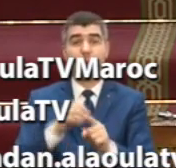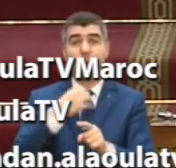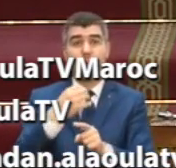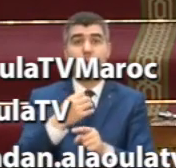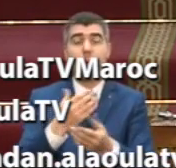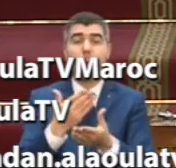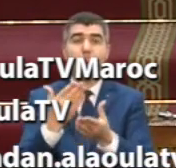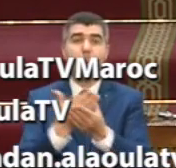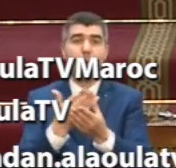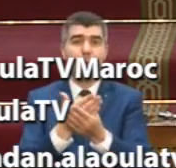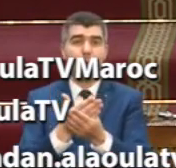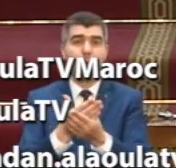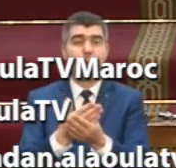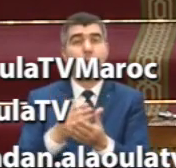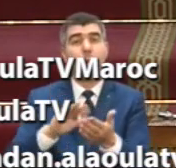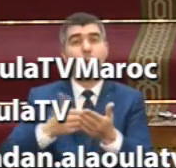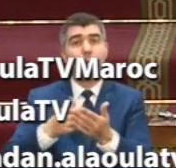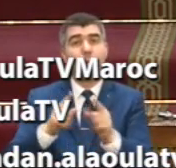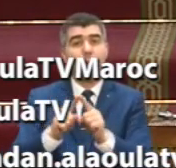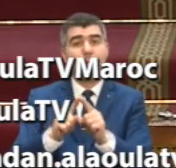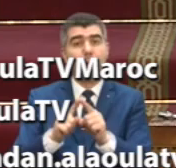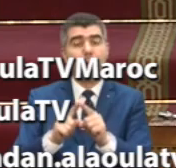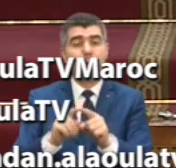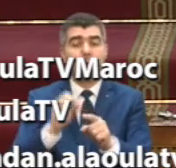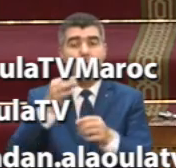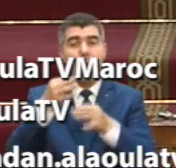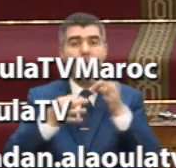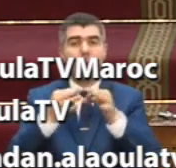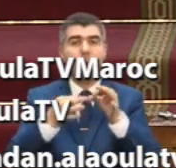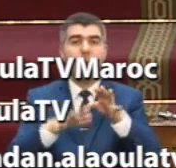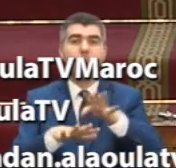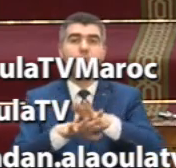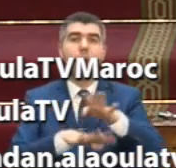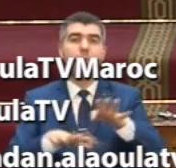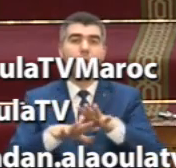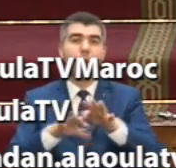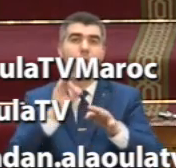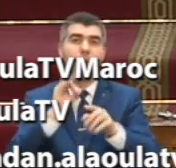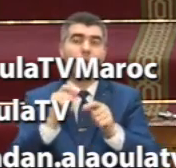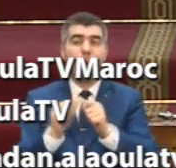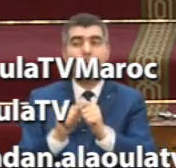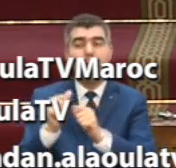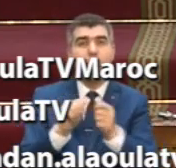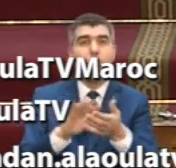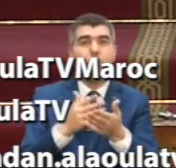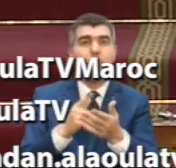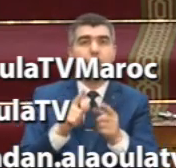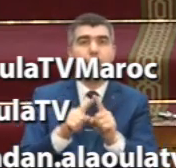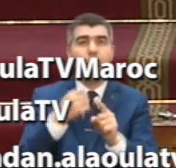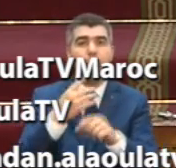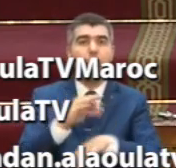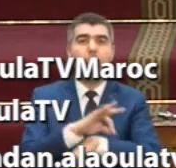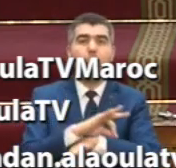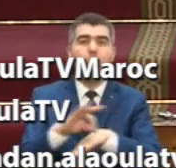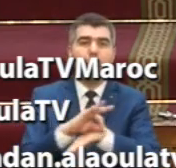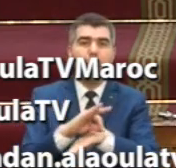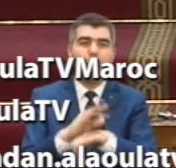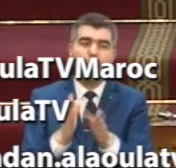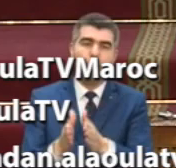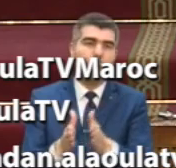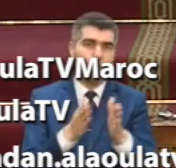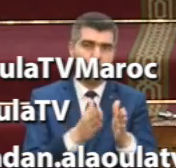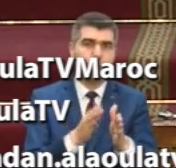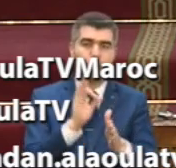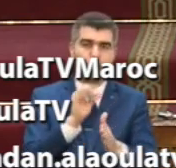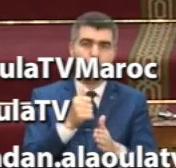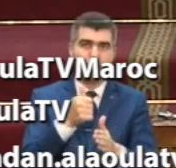يعني يجب أن يحدو حدوى العدالة المجالية في هذا القطاع، خصوصا في التجاوب على المستوى بعض المشاريع، ماشي بالضرورة في الوظيفة العمومية، الوظيفة مزيان،